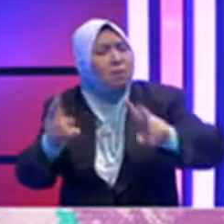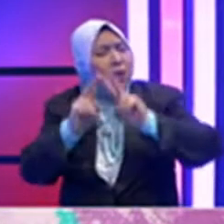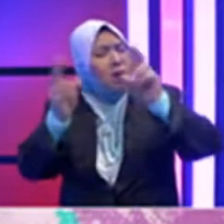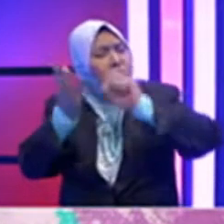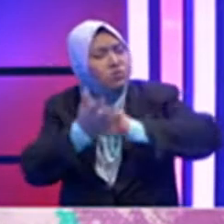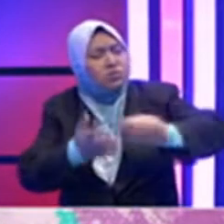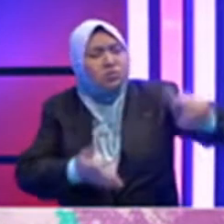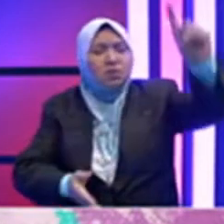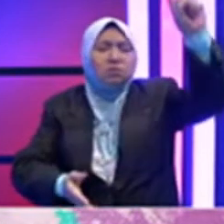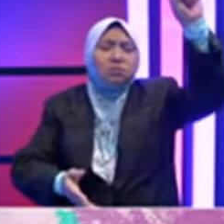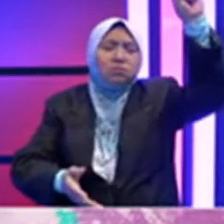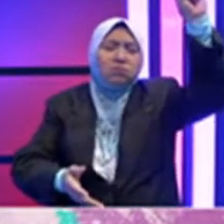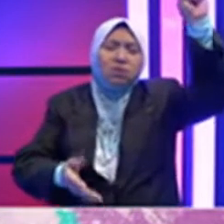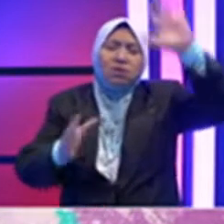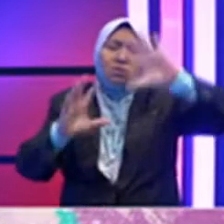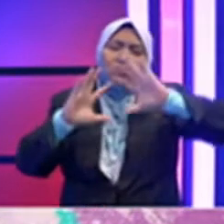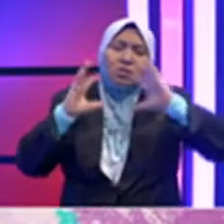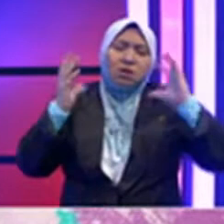الله